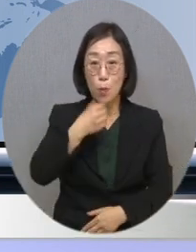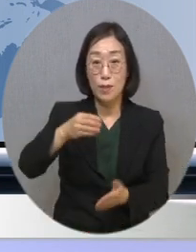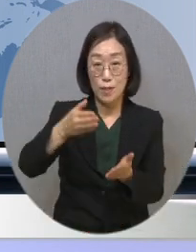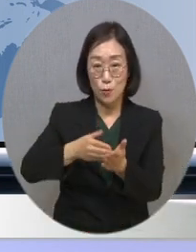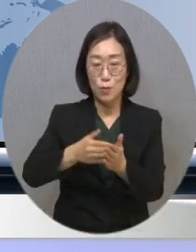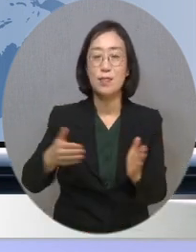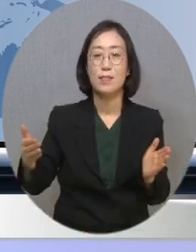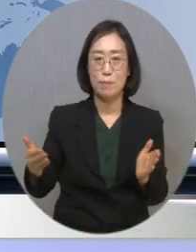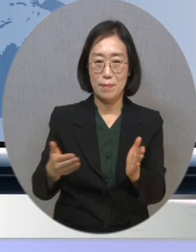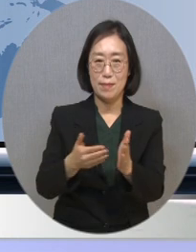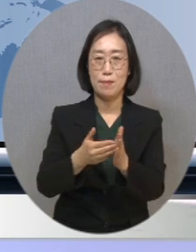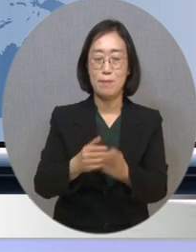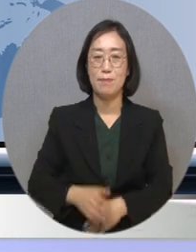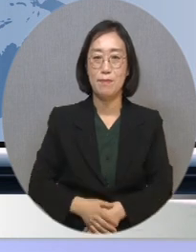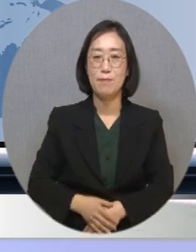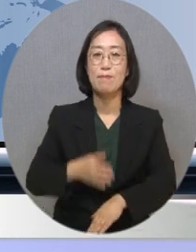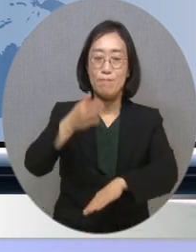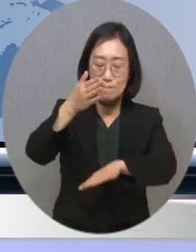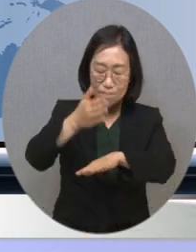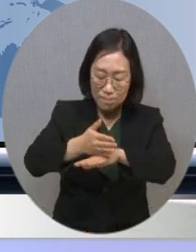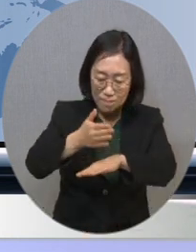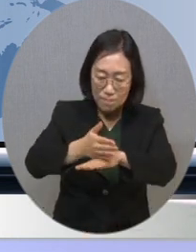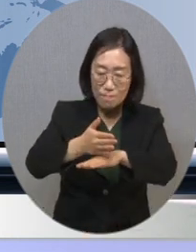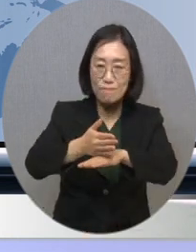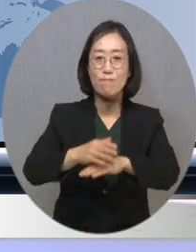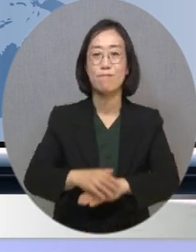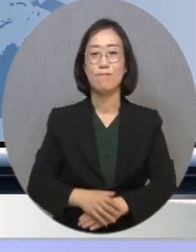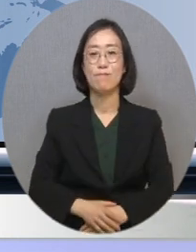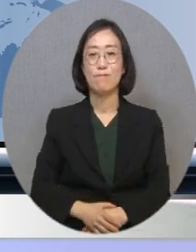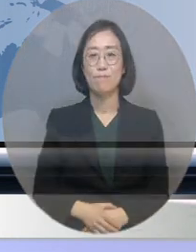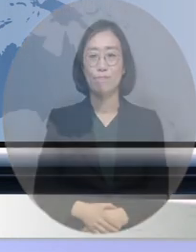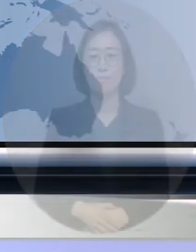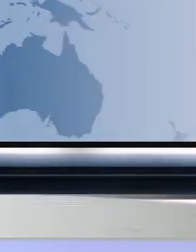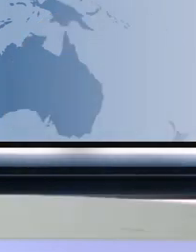tv 뉴스 24를 마칩니다 시청해 주신 여러분